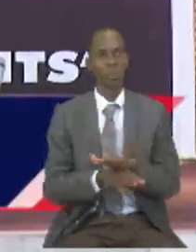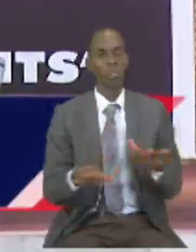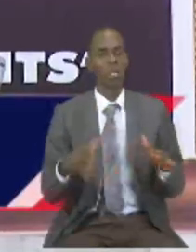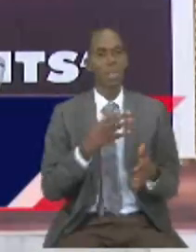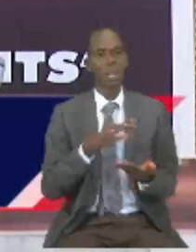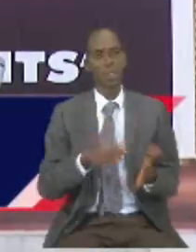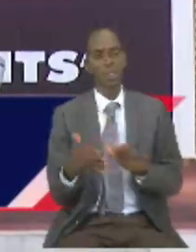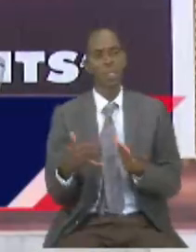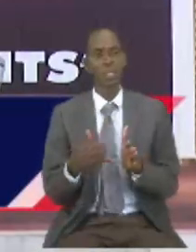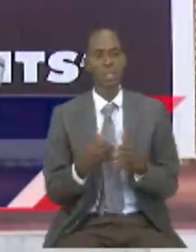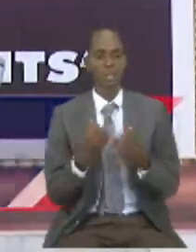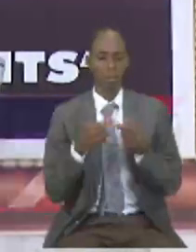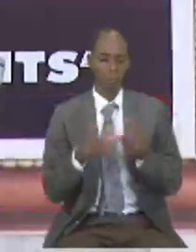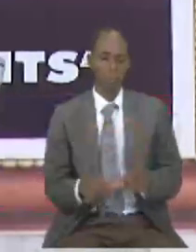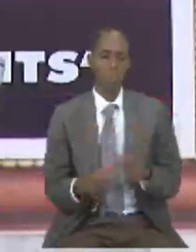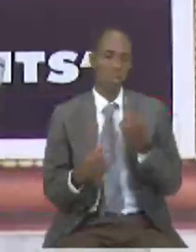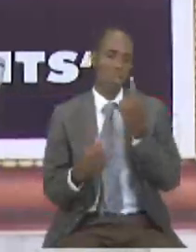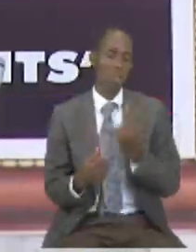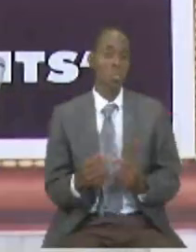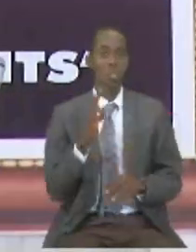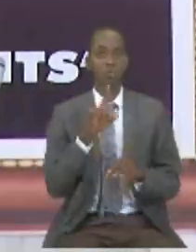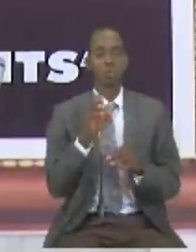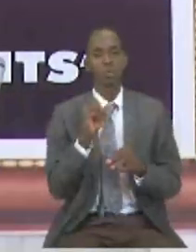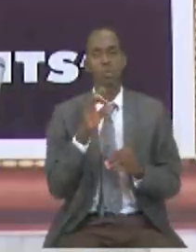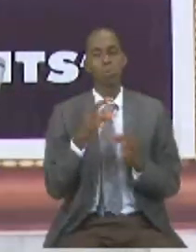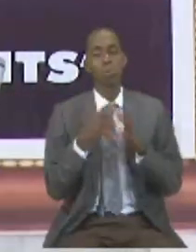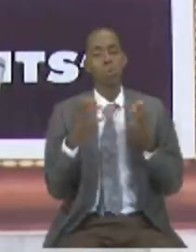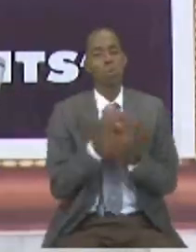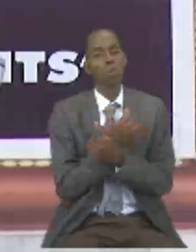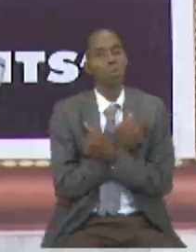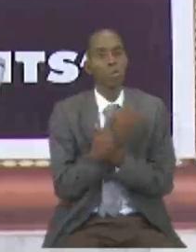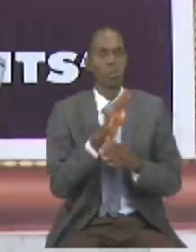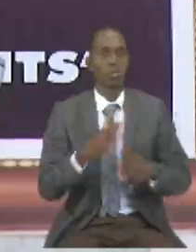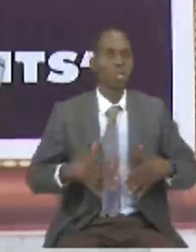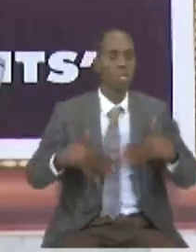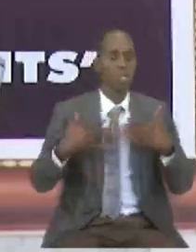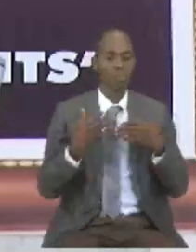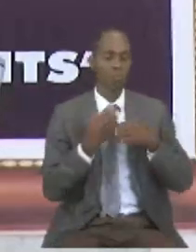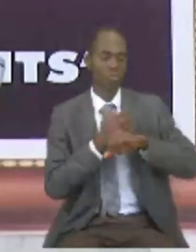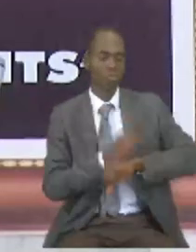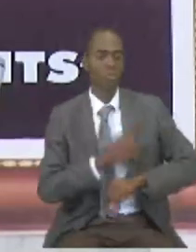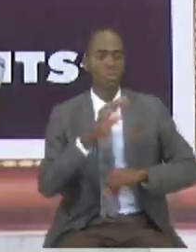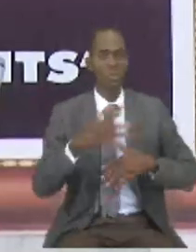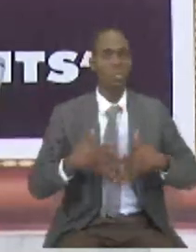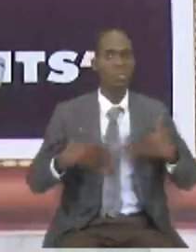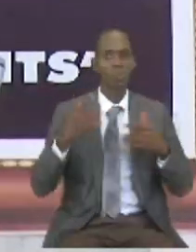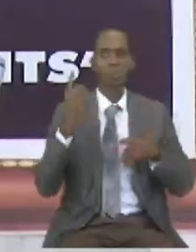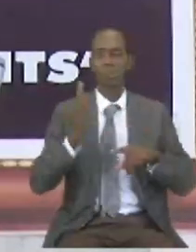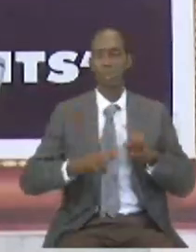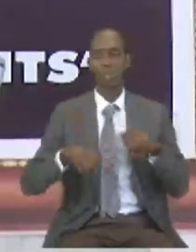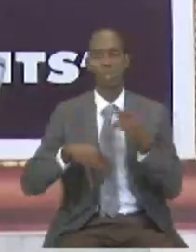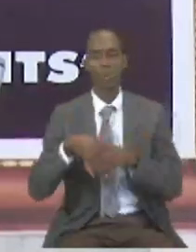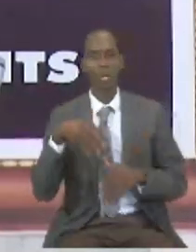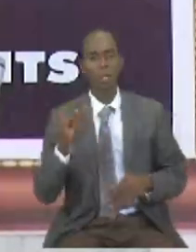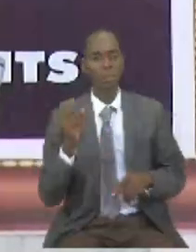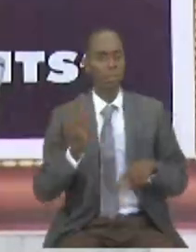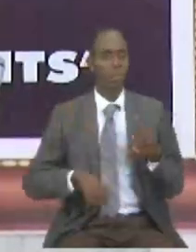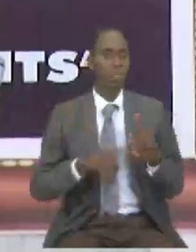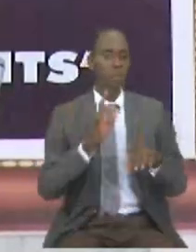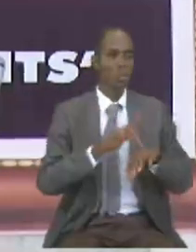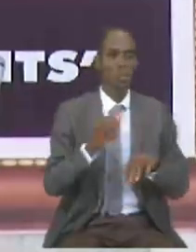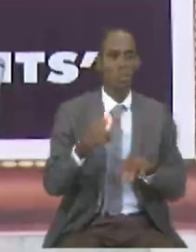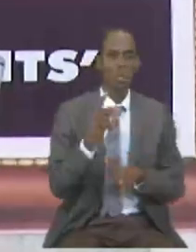reste seul. Vous savez, si vous aimez votre vie, vous dolotez votre vie, vous protégez votre vie, vous ne